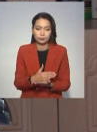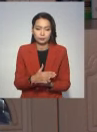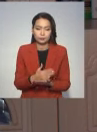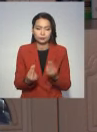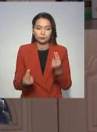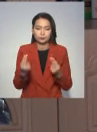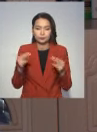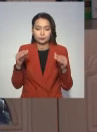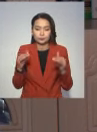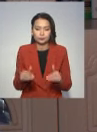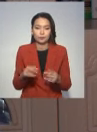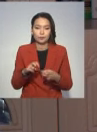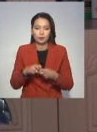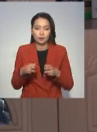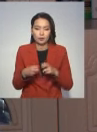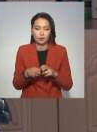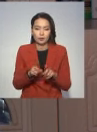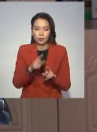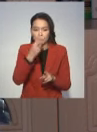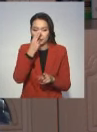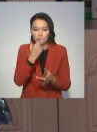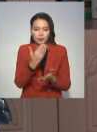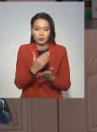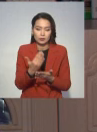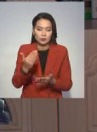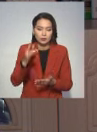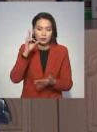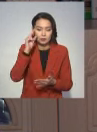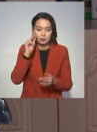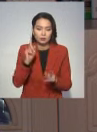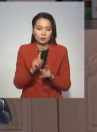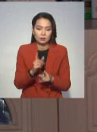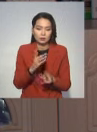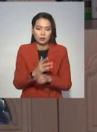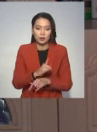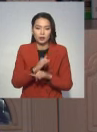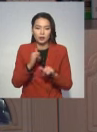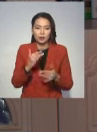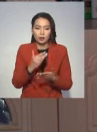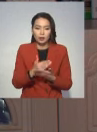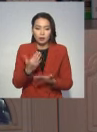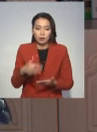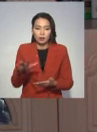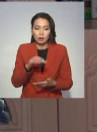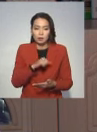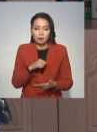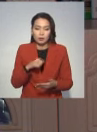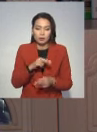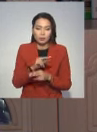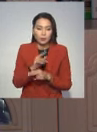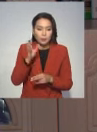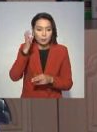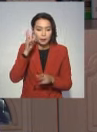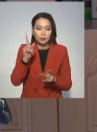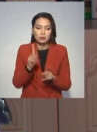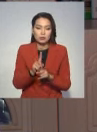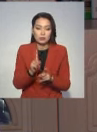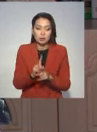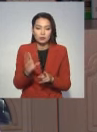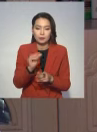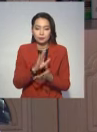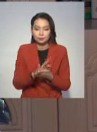Ойынға құмарлық ауқымды проблемаға айналып барады. Қазір олардың саны 2 есеге күрт өсті. Олар үшін басты ем психологиялық тұрғыда саналарын